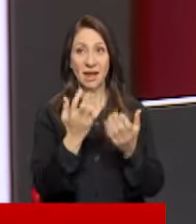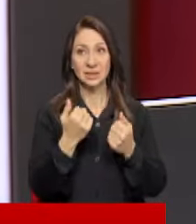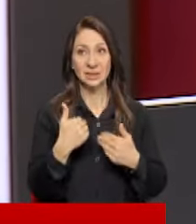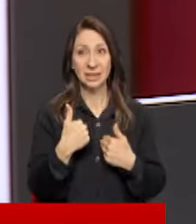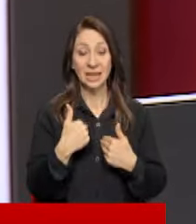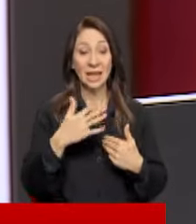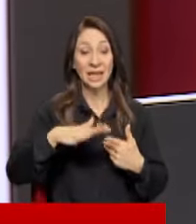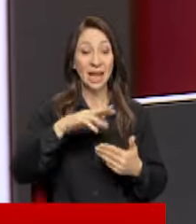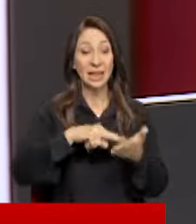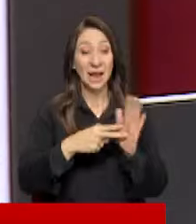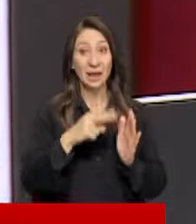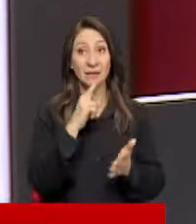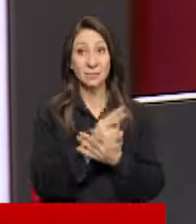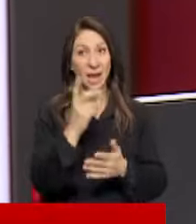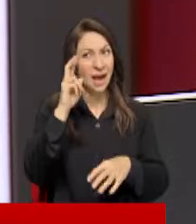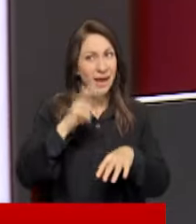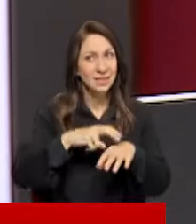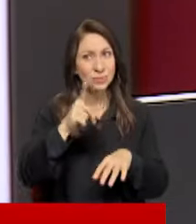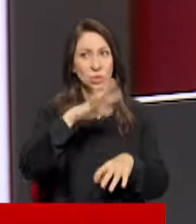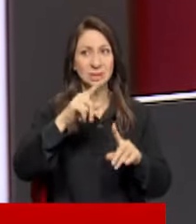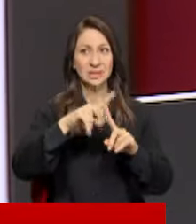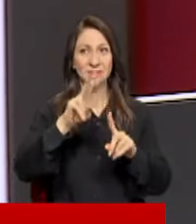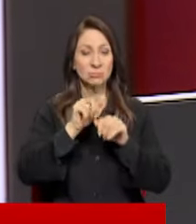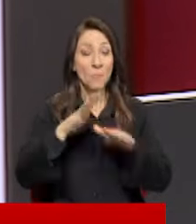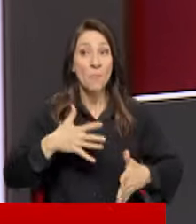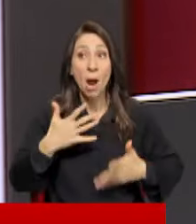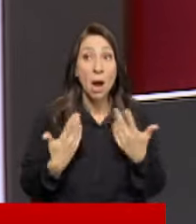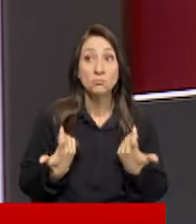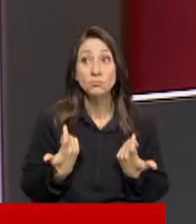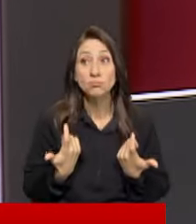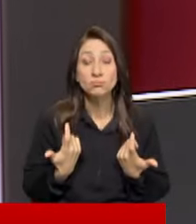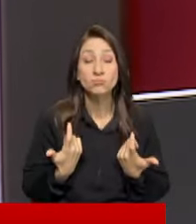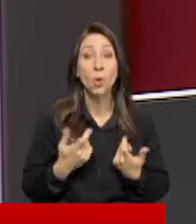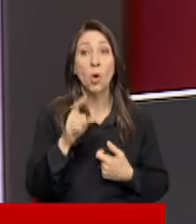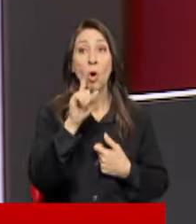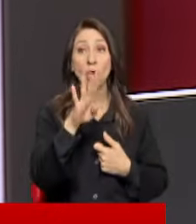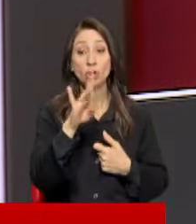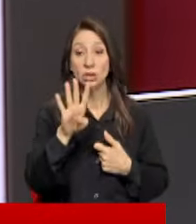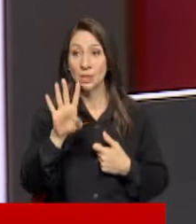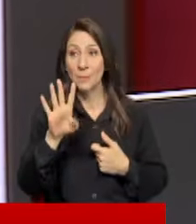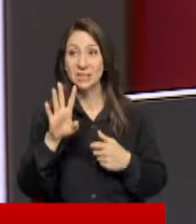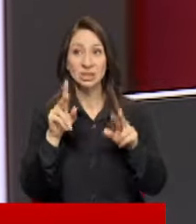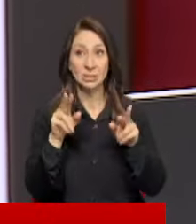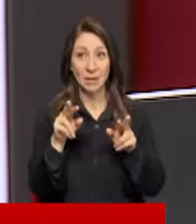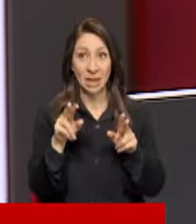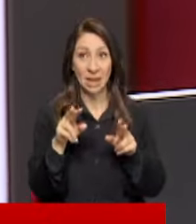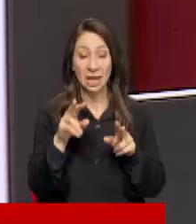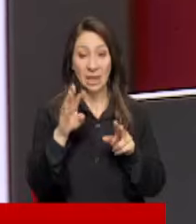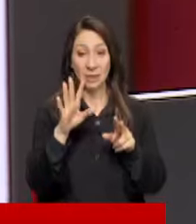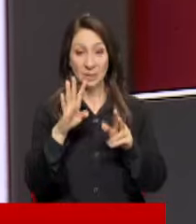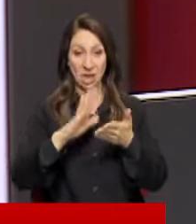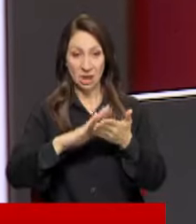Evet. Genel İdare Kurulumuzda hatırlarsanız bütün televizyonlar merakla bekliyordu. İşte 14'e 45 gibi, yani